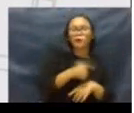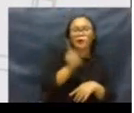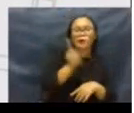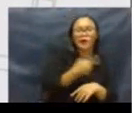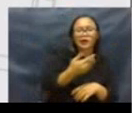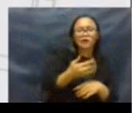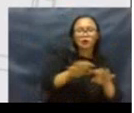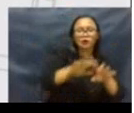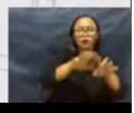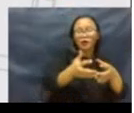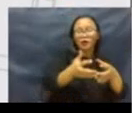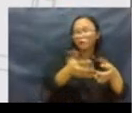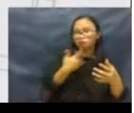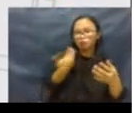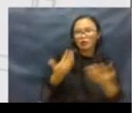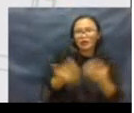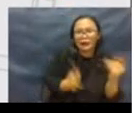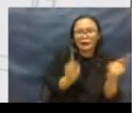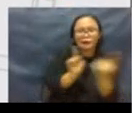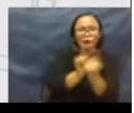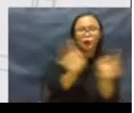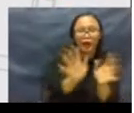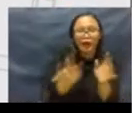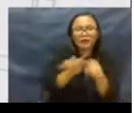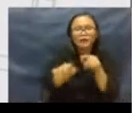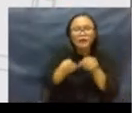bapak dan ibu jangkau.